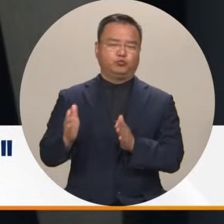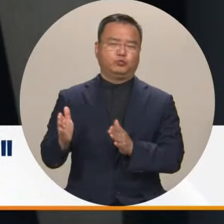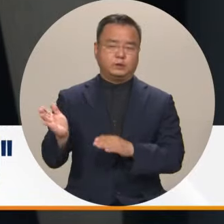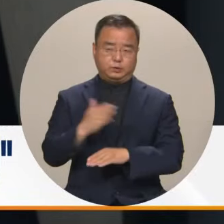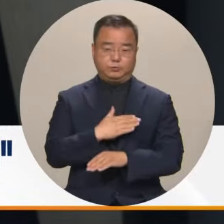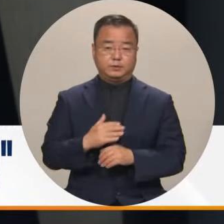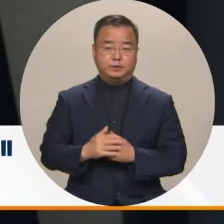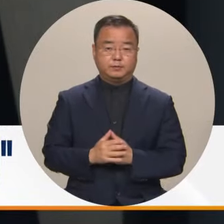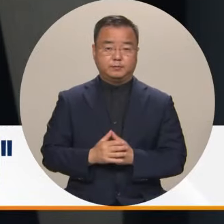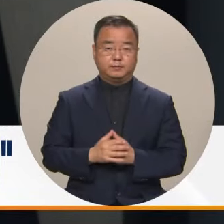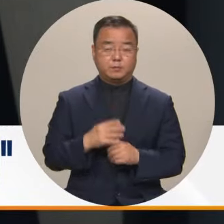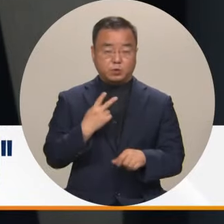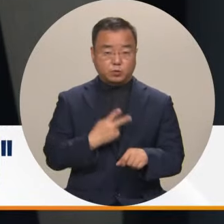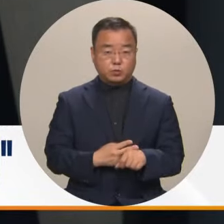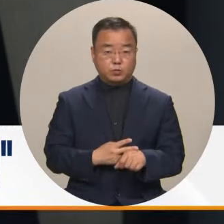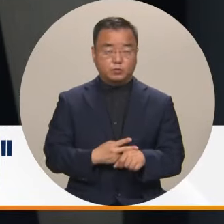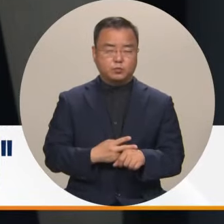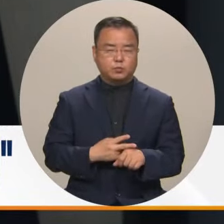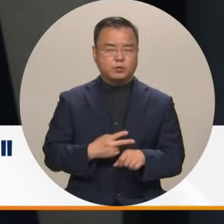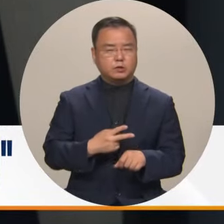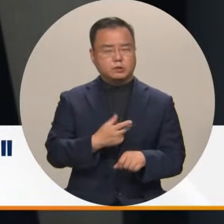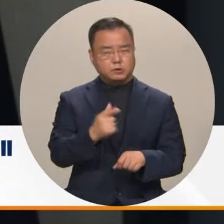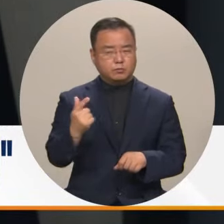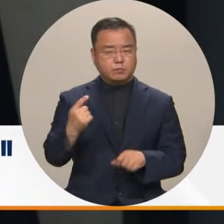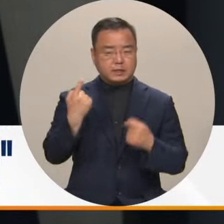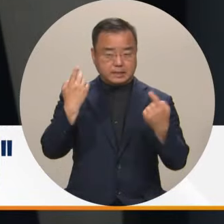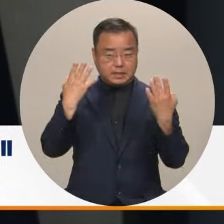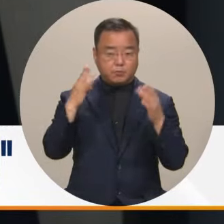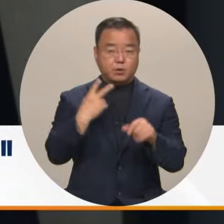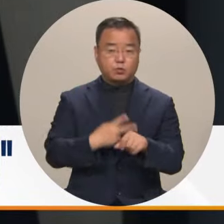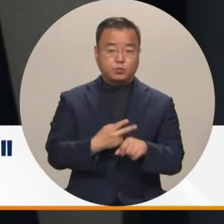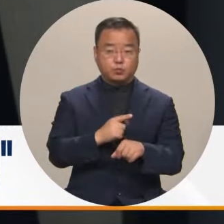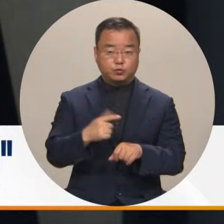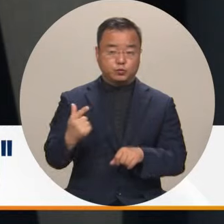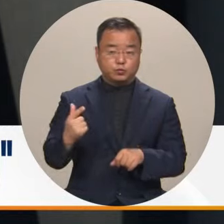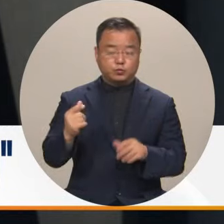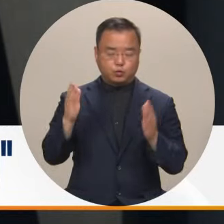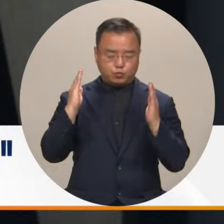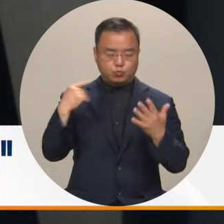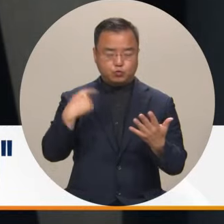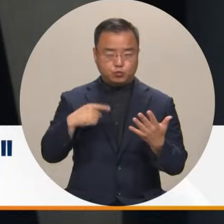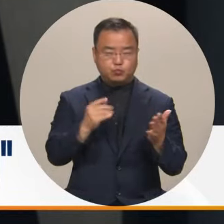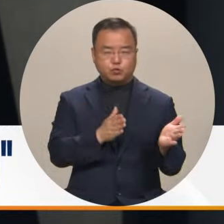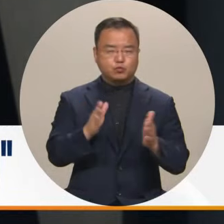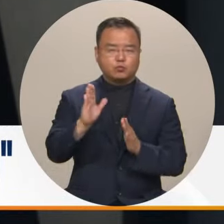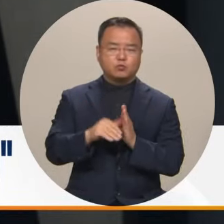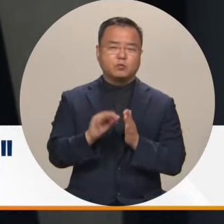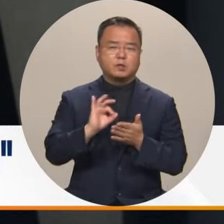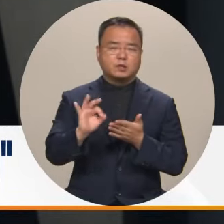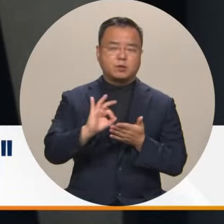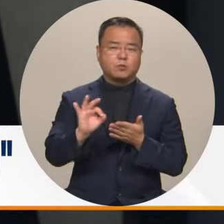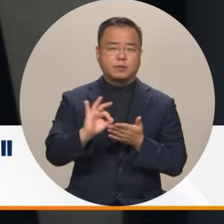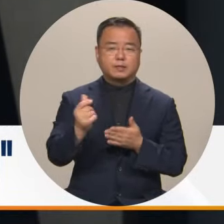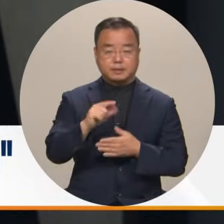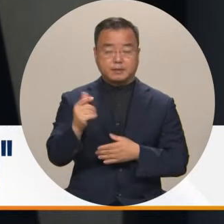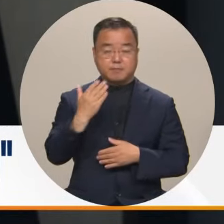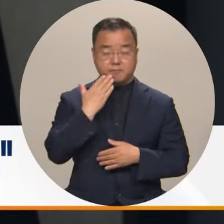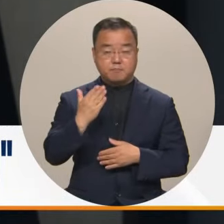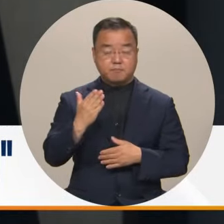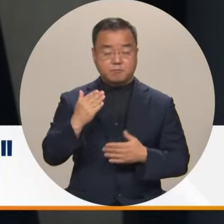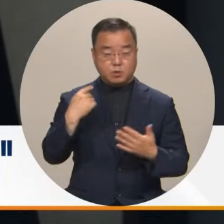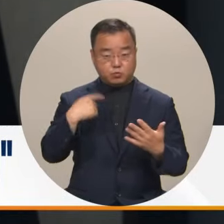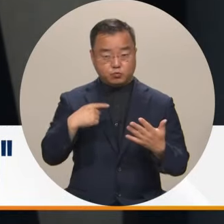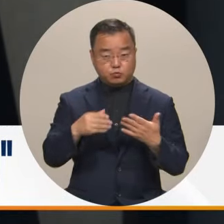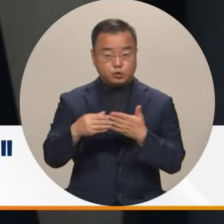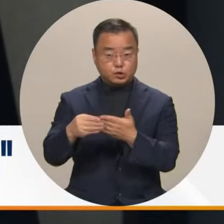교사들 그다음에 대학의 교수들은 어 자기 수업을 준비할 때 정말 다양하게 활용할 수가 있고요 물론 수업 진행에도